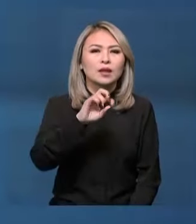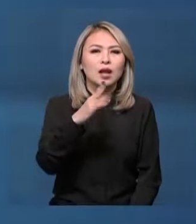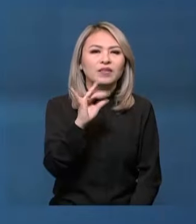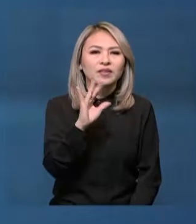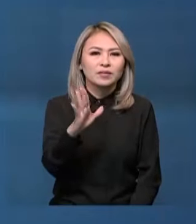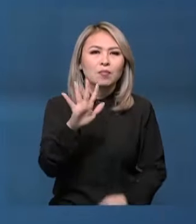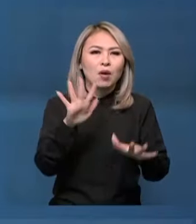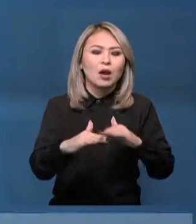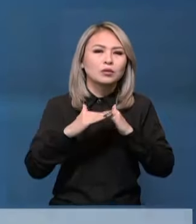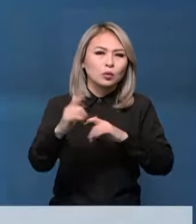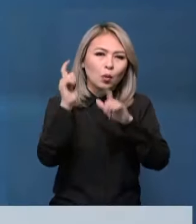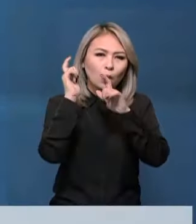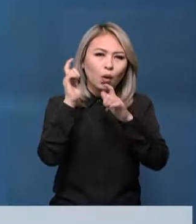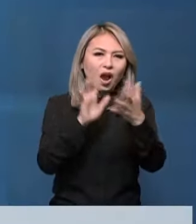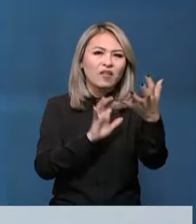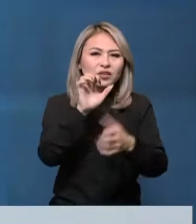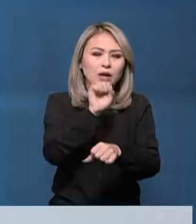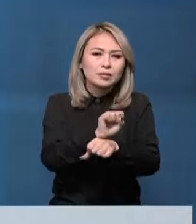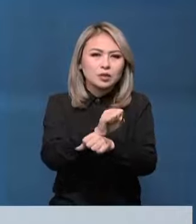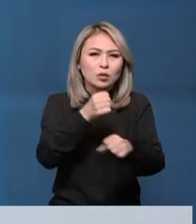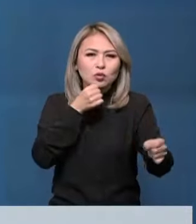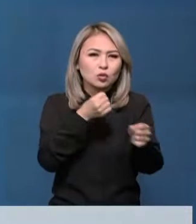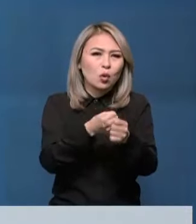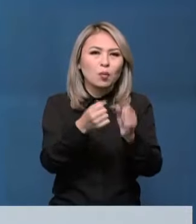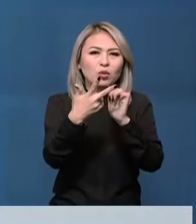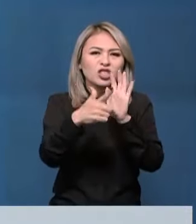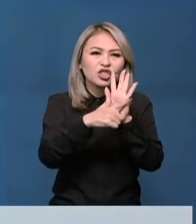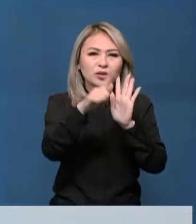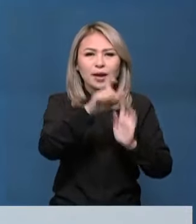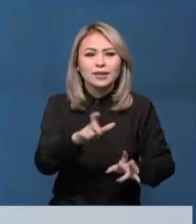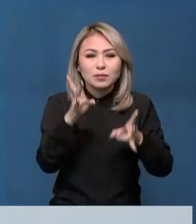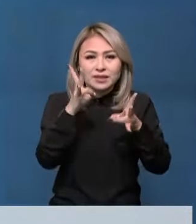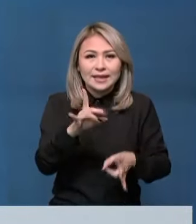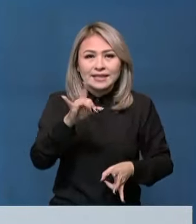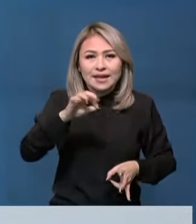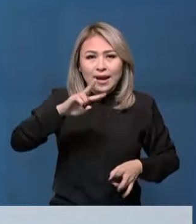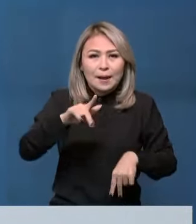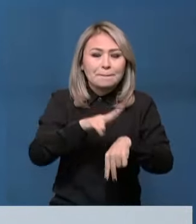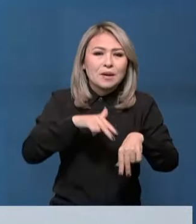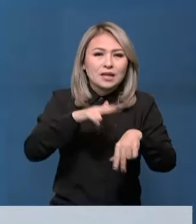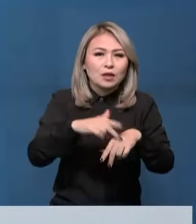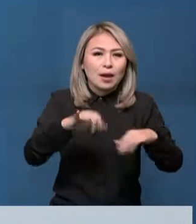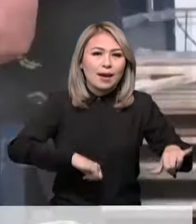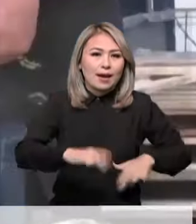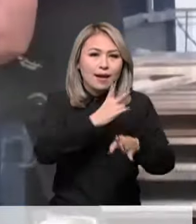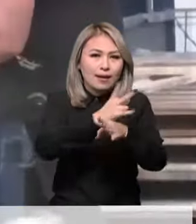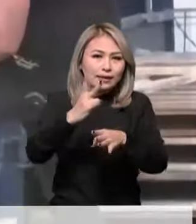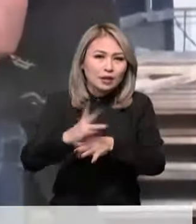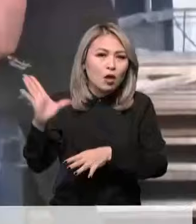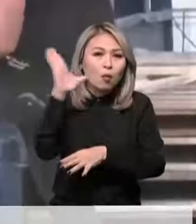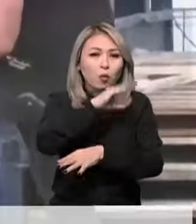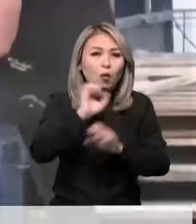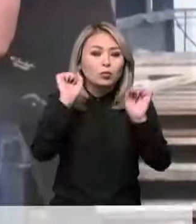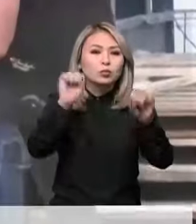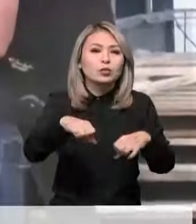Тель-Авив маңында жүк көлігі автобус аялдамасын соғып 37 адамды жаралады. Израиль полициясы бұл лаңкестік әрекет болуы мүмкін деп